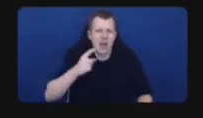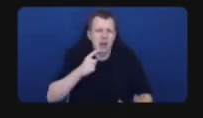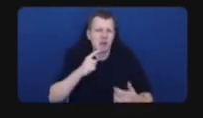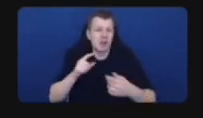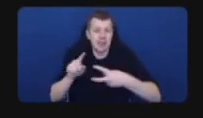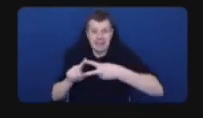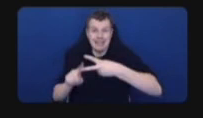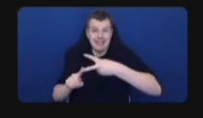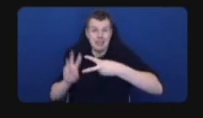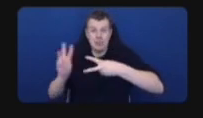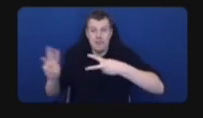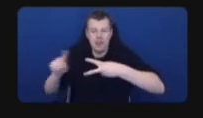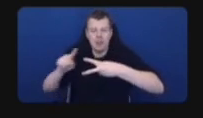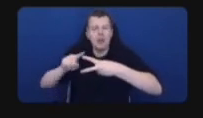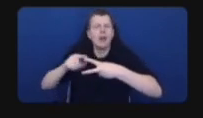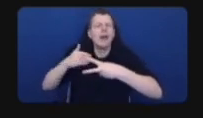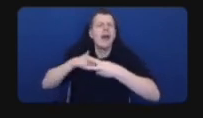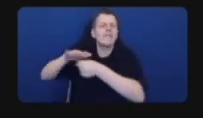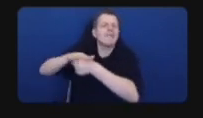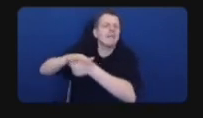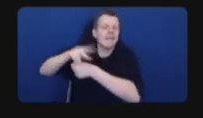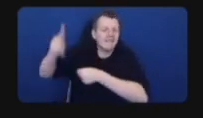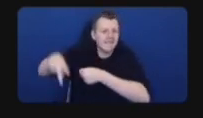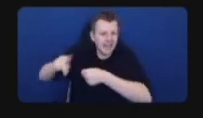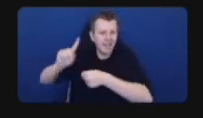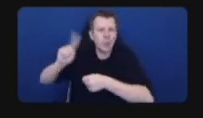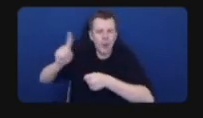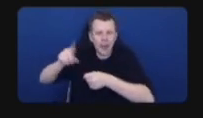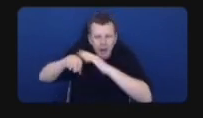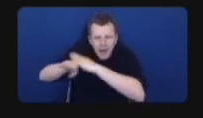这个链接，他们或者是说是打电话，